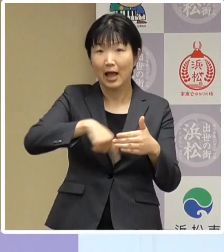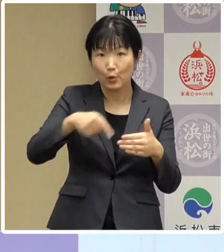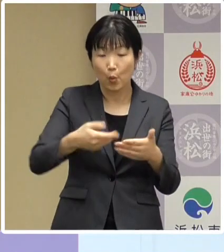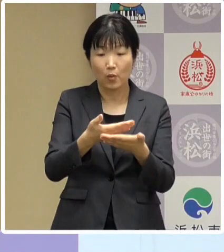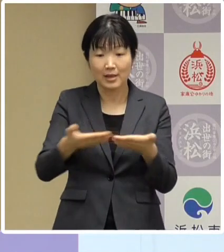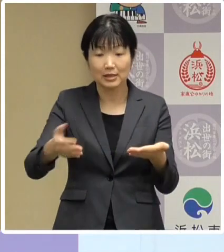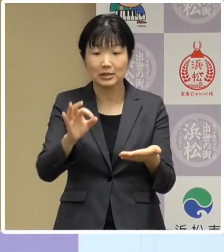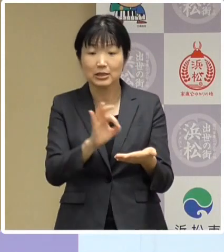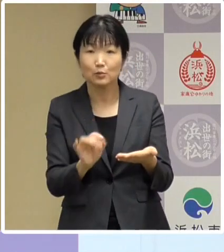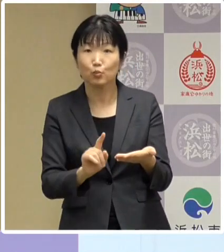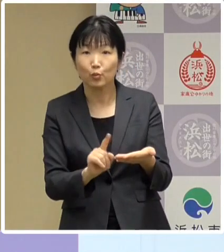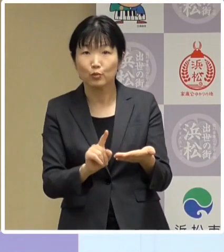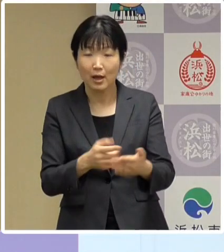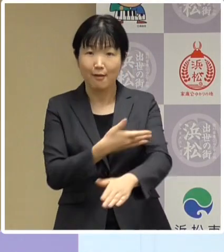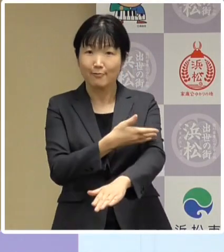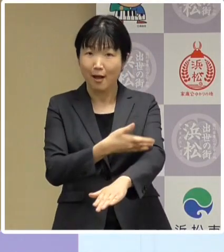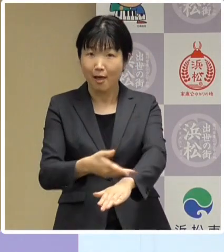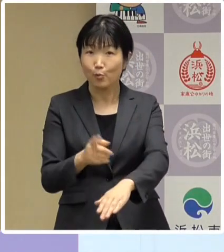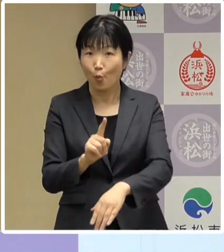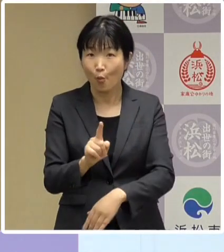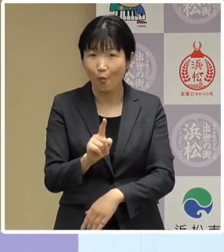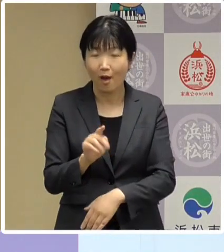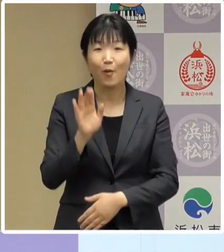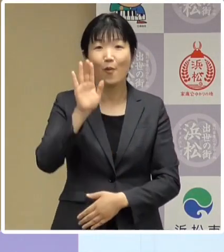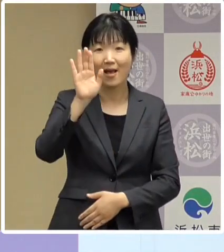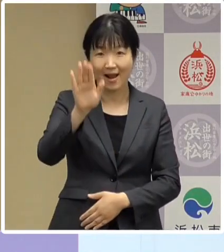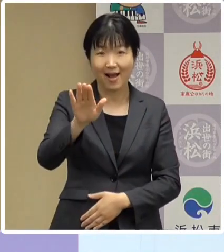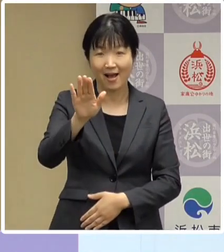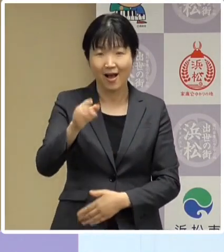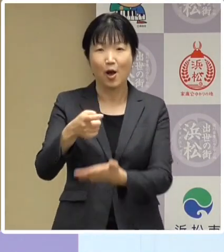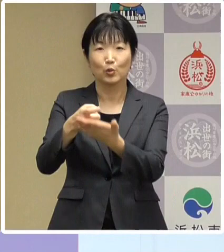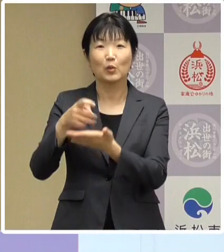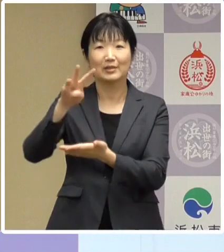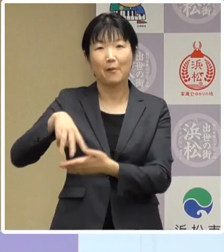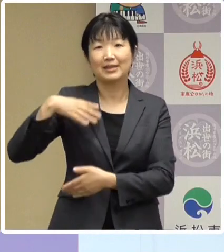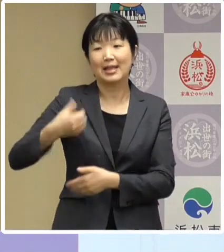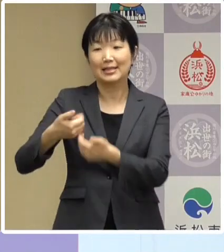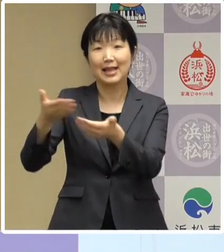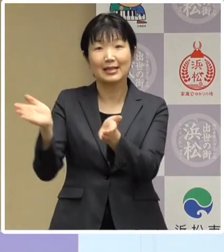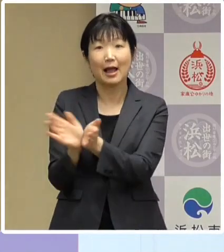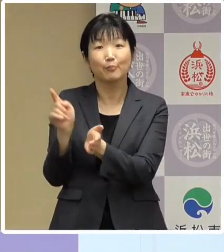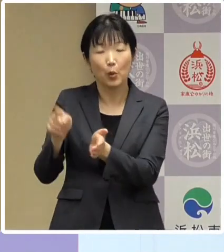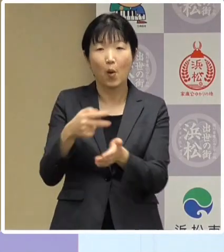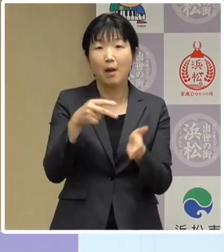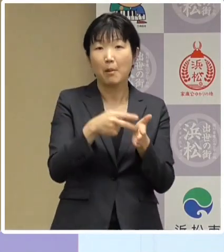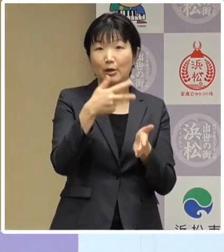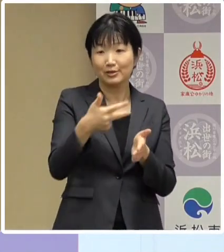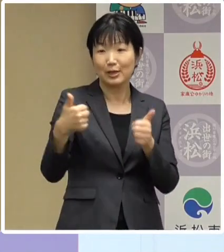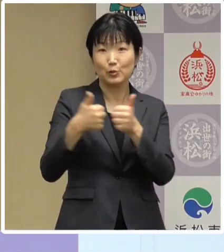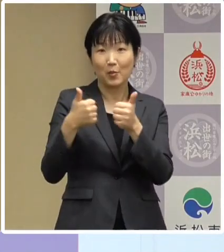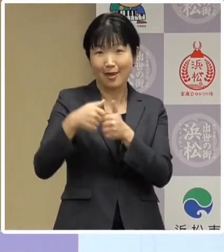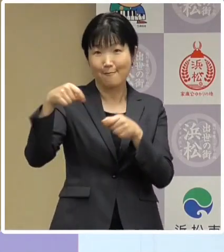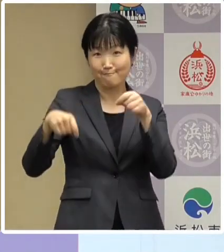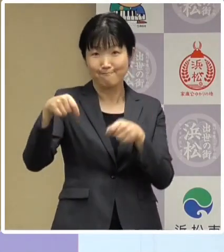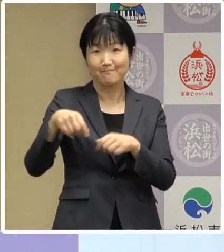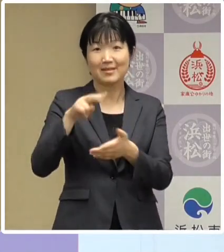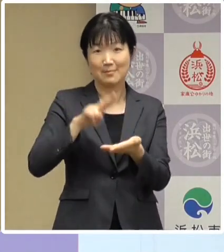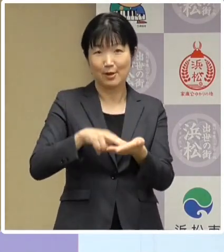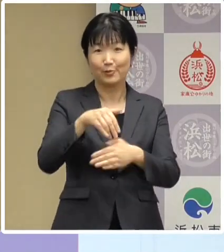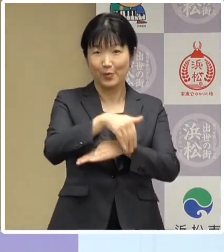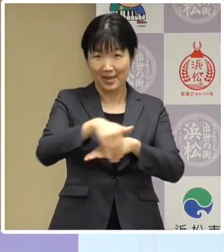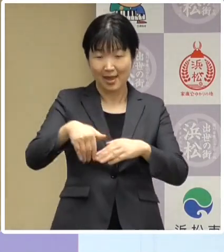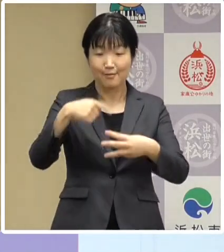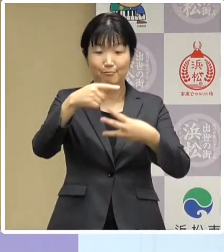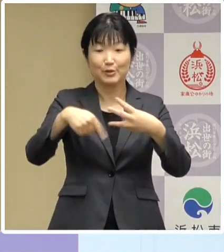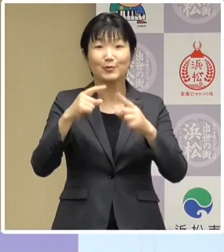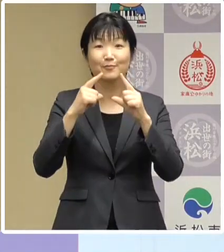展示収蔵品、スケジュール等につきましては、今後、徳川記念財団と調整して決定をしてまいります。私からの発